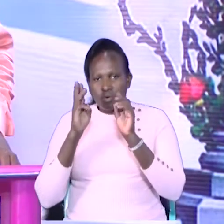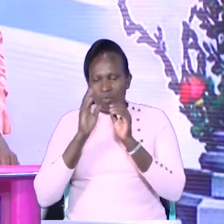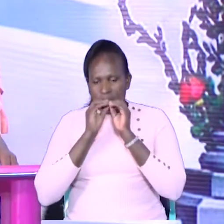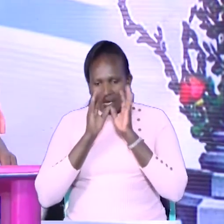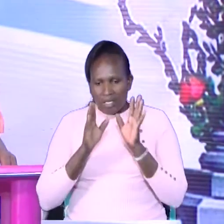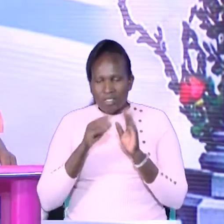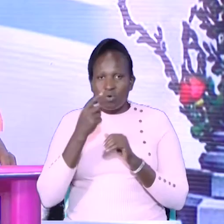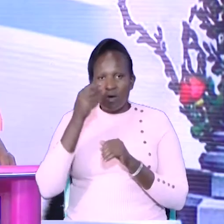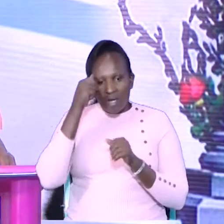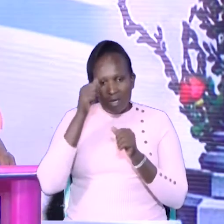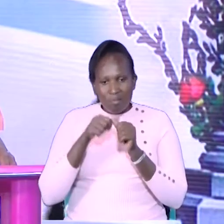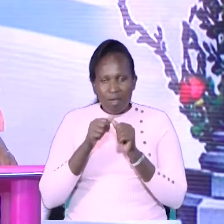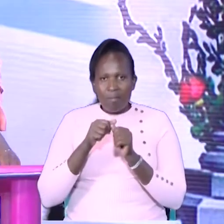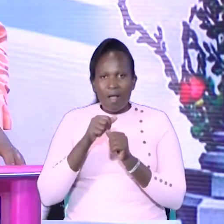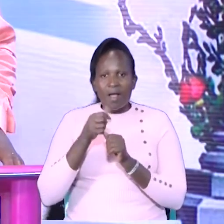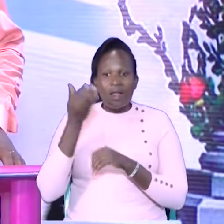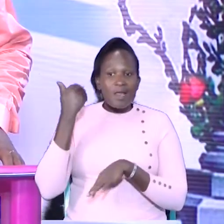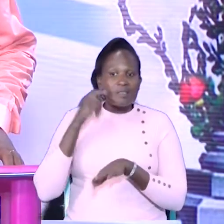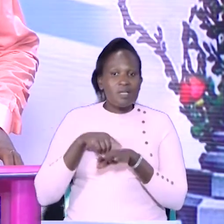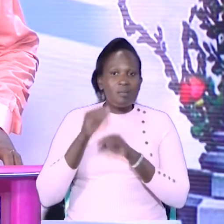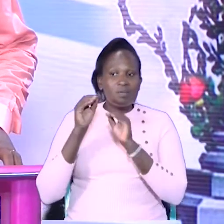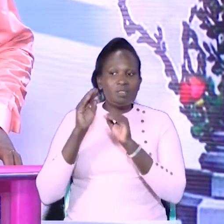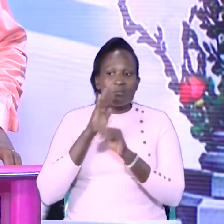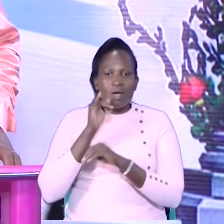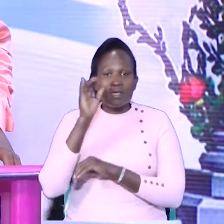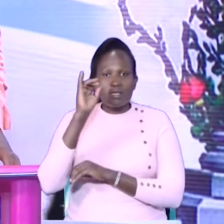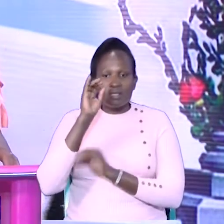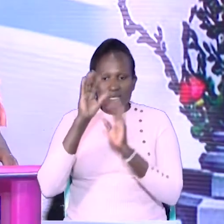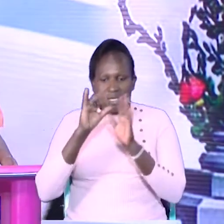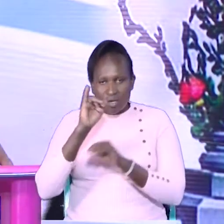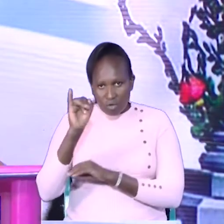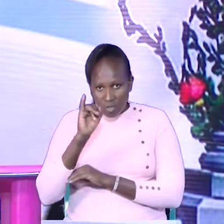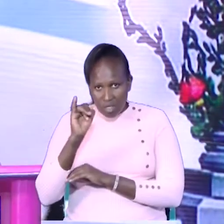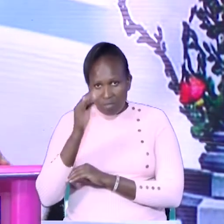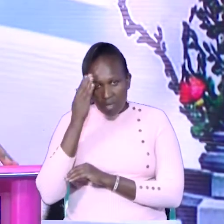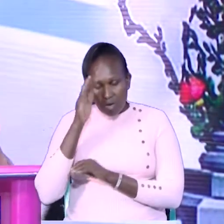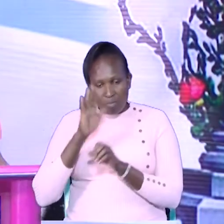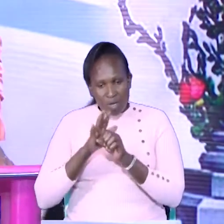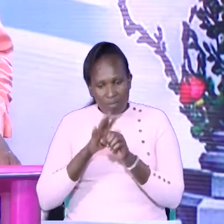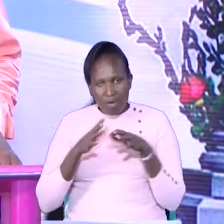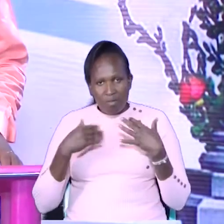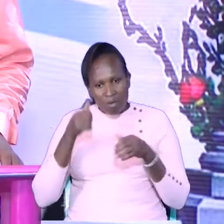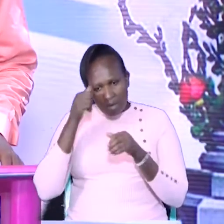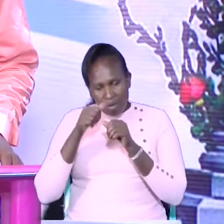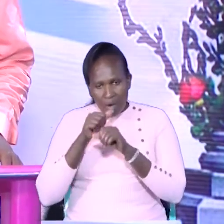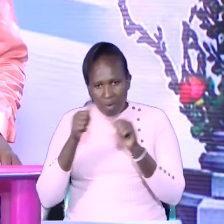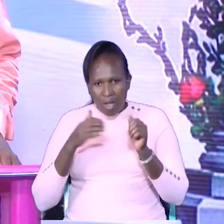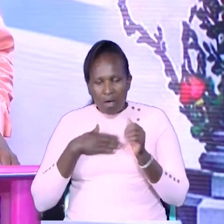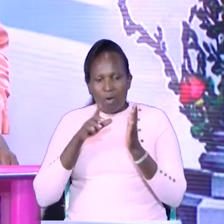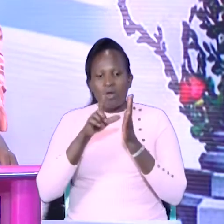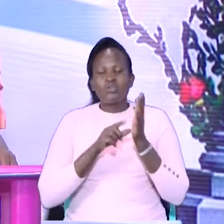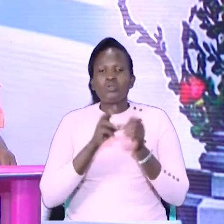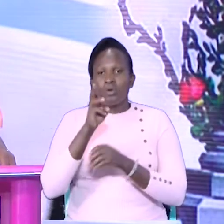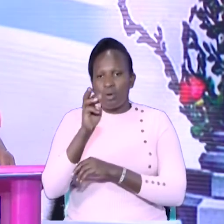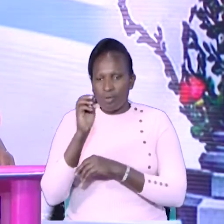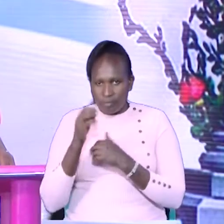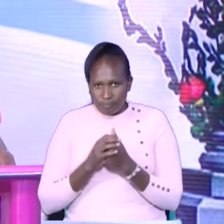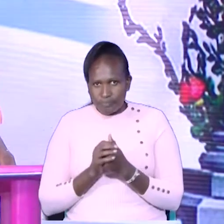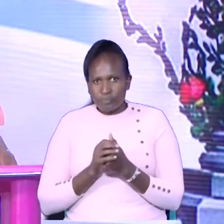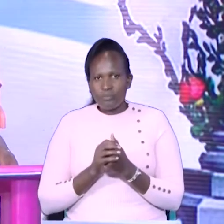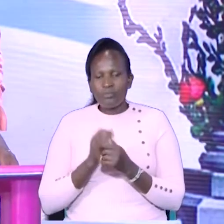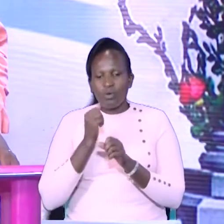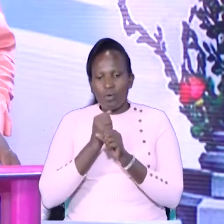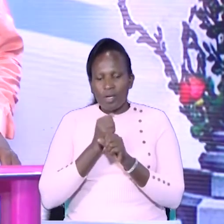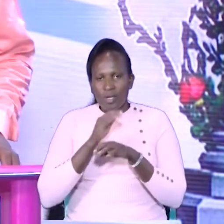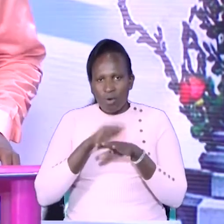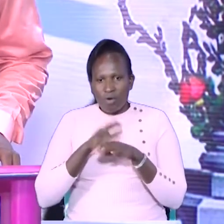Nani anaweza kubuka ile lesson tulifundishwa na Tisha Joseph? Ninaona kuna wengi wanakumbuka. Our lesson ilikuwa dealing